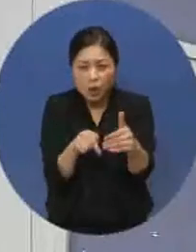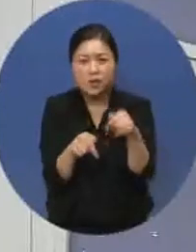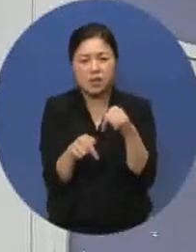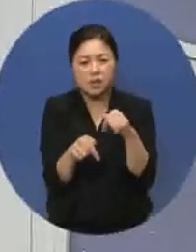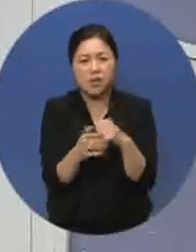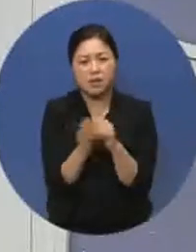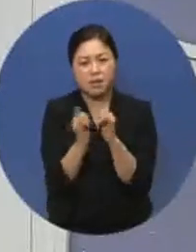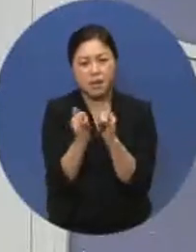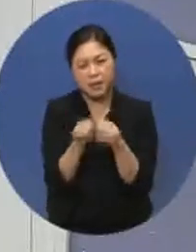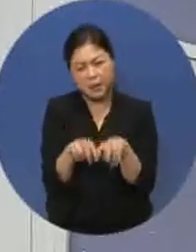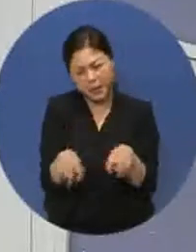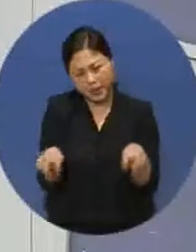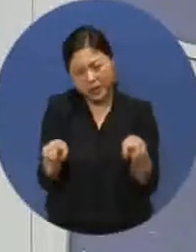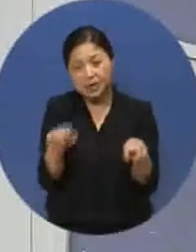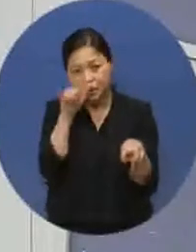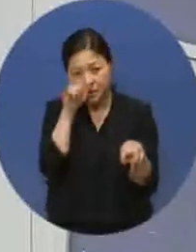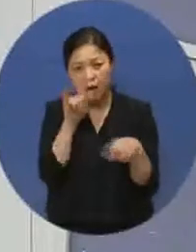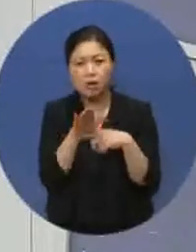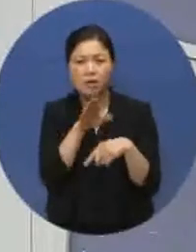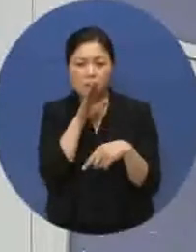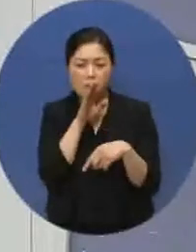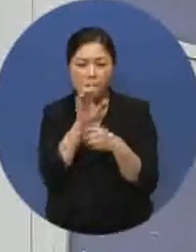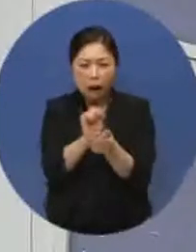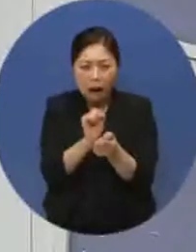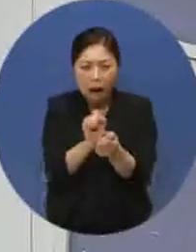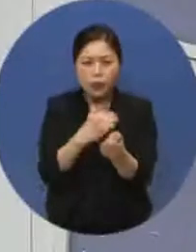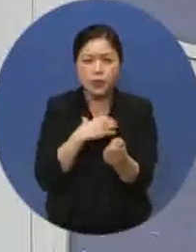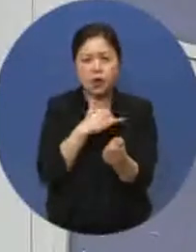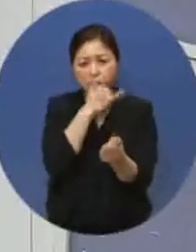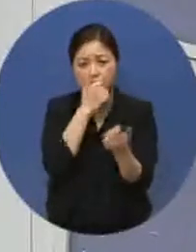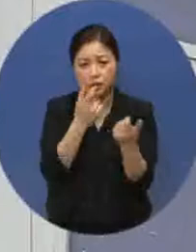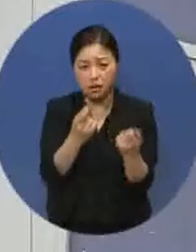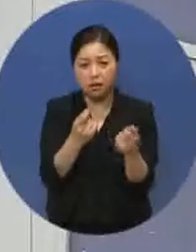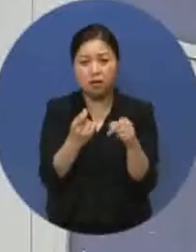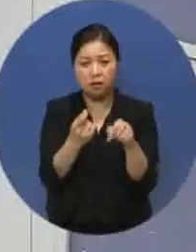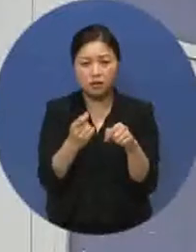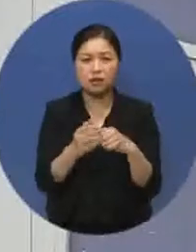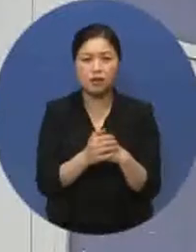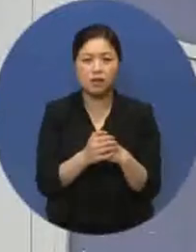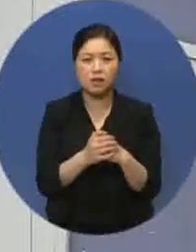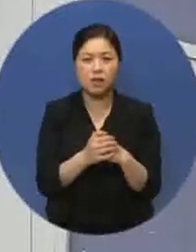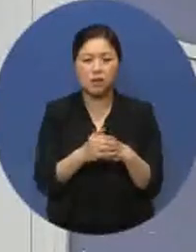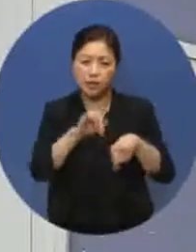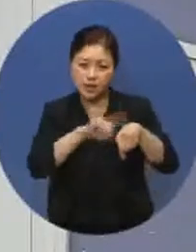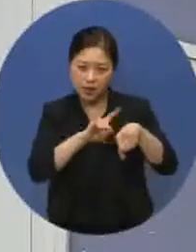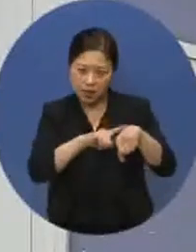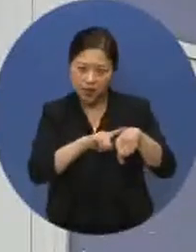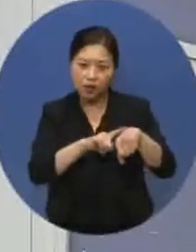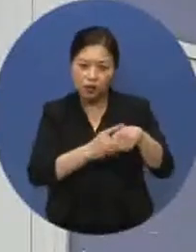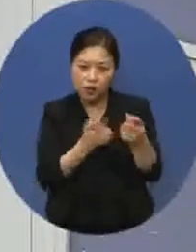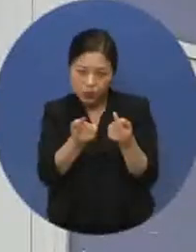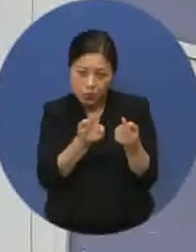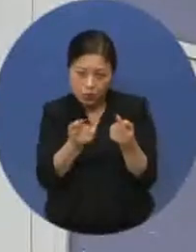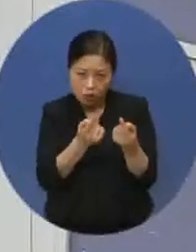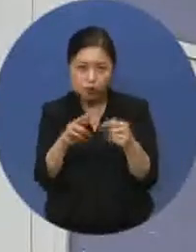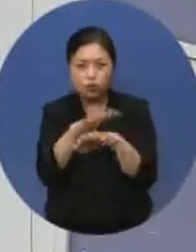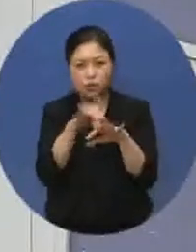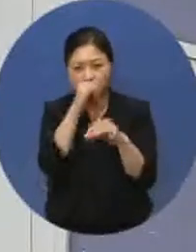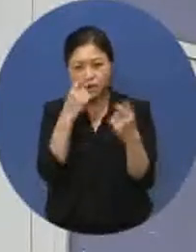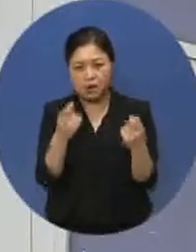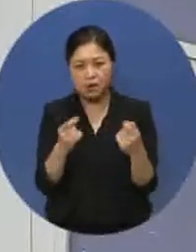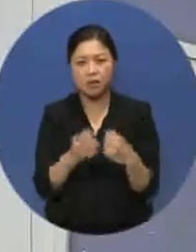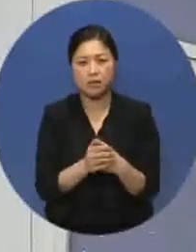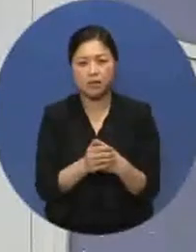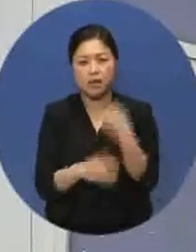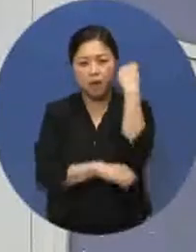법정에서 밀집된 그러니 사람들이 말이에요. 하는 네. 정말 위험한 구조이거든요. 그래서 그걸 시차제로 지금 소환한다거나 그런 식으로 운영을 하고 있는데 사실